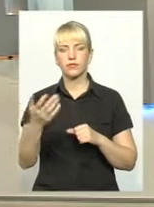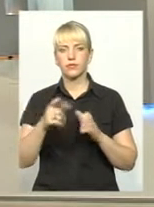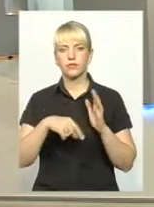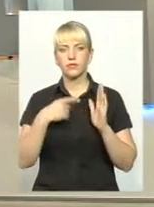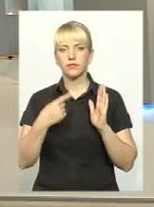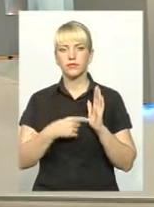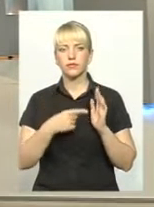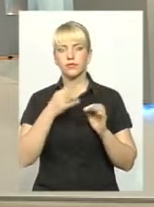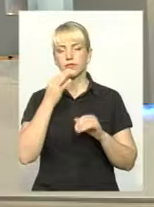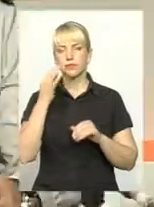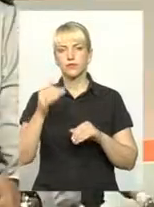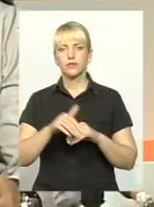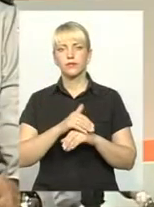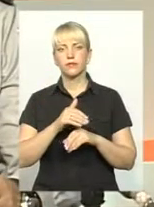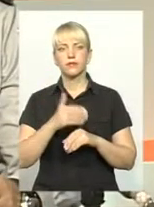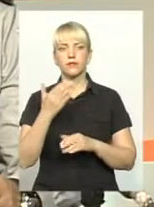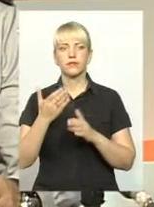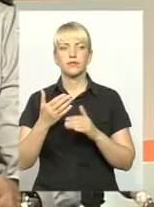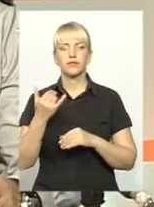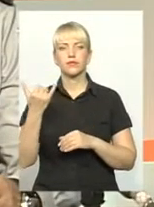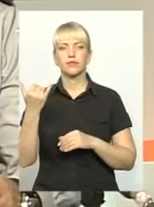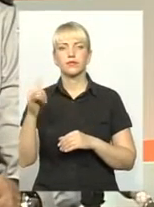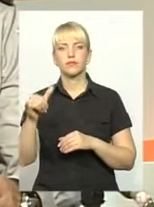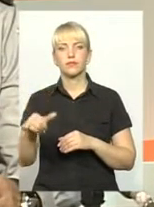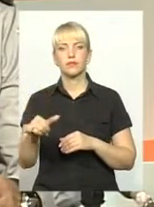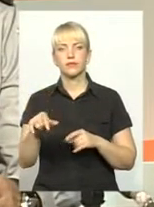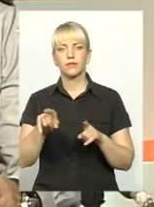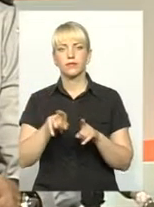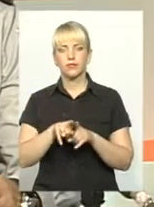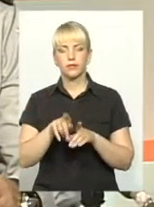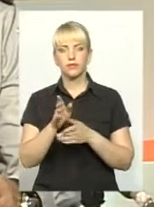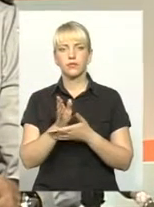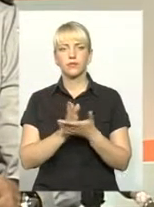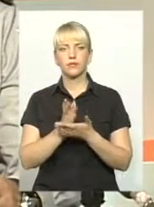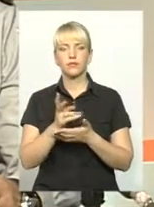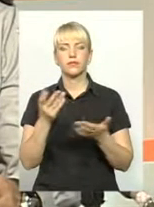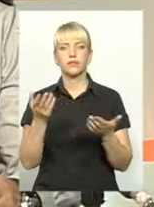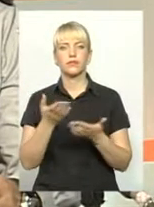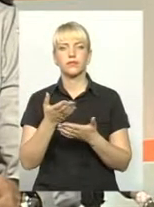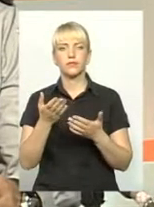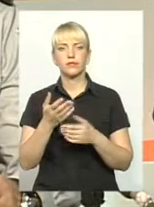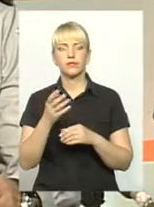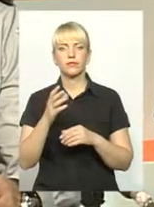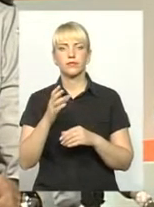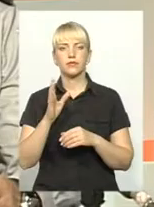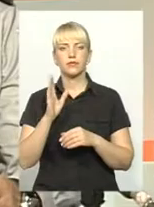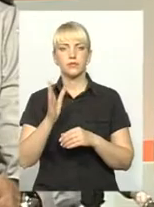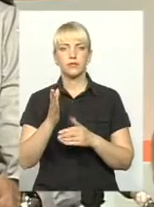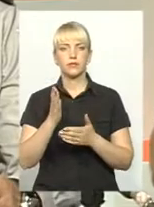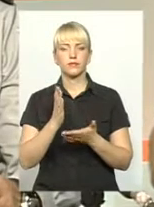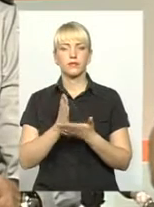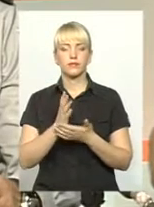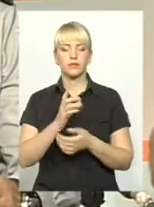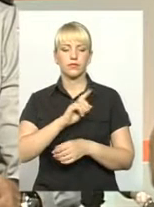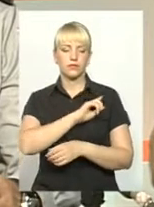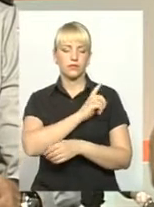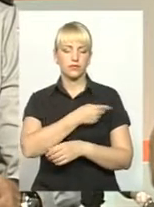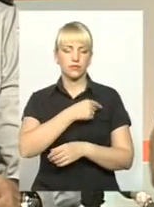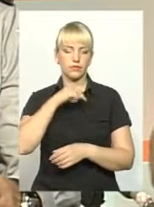Скажите, пожалуйста, есть ли у вас такая служба, которая все-таки поимеет силы в себе